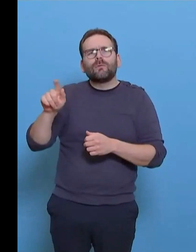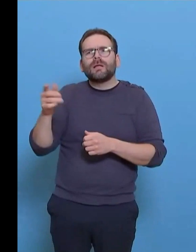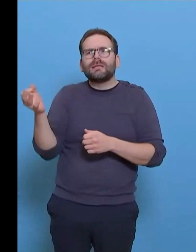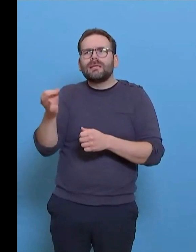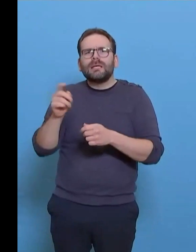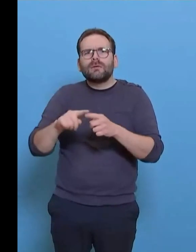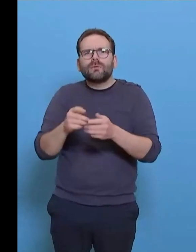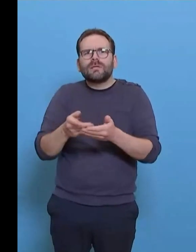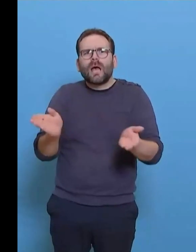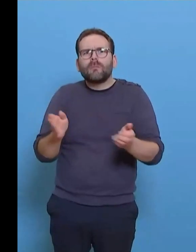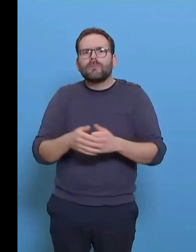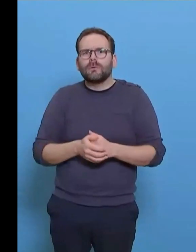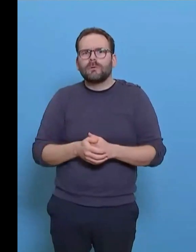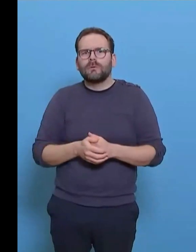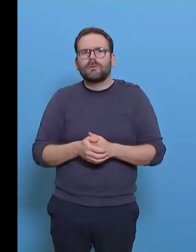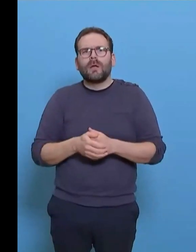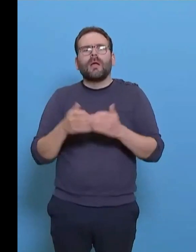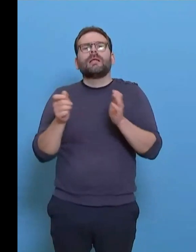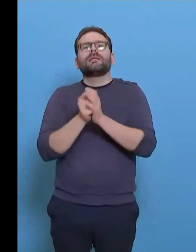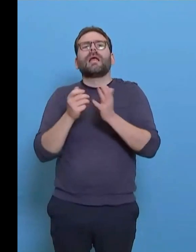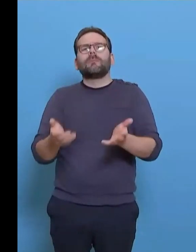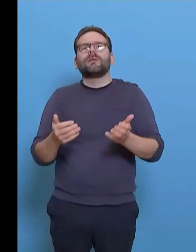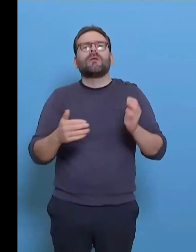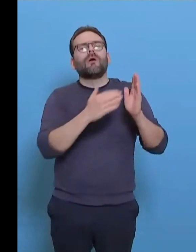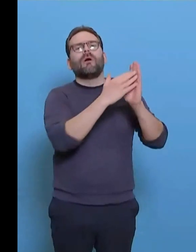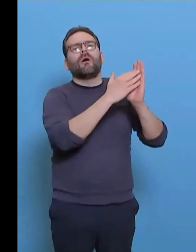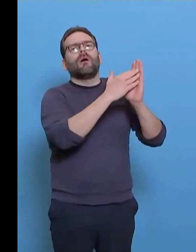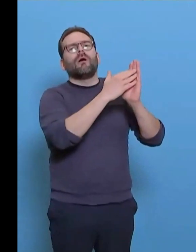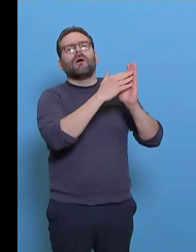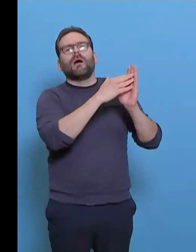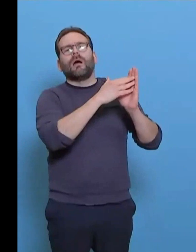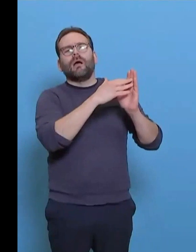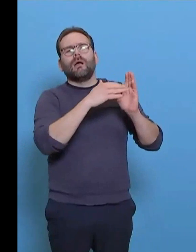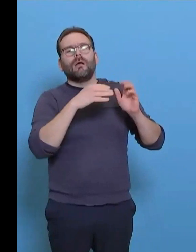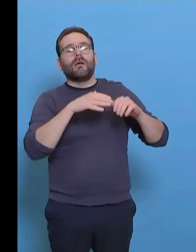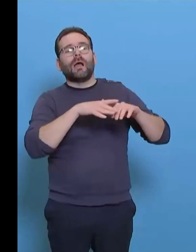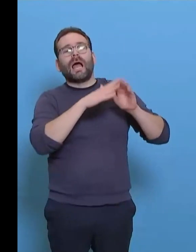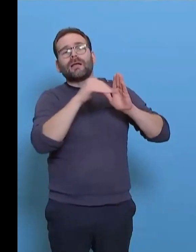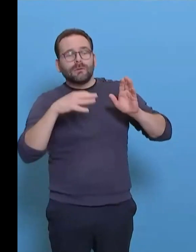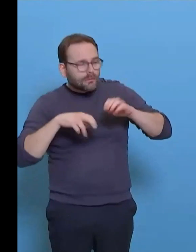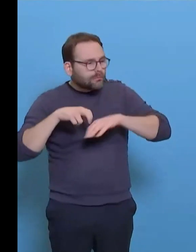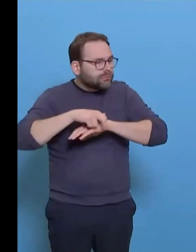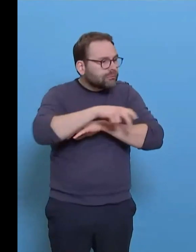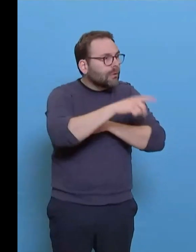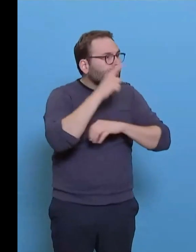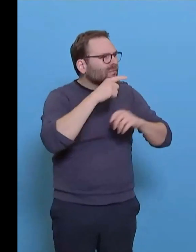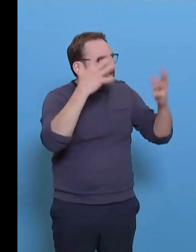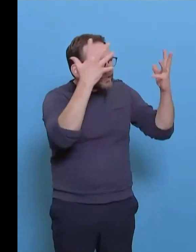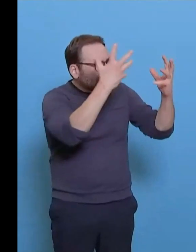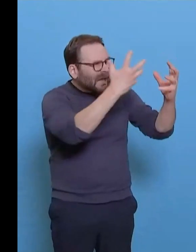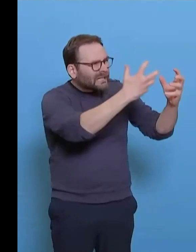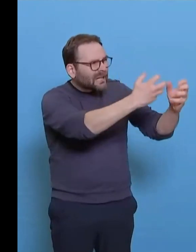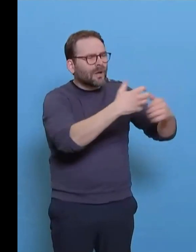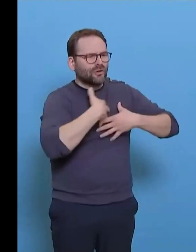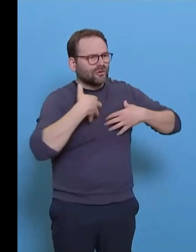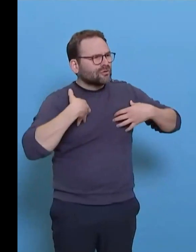très simple. Il n'y a plus besoin de traverser l'Atlantique pour voir les ténèbres progresser, pour voir qu'on s'attaque à la